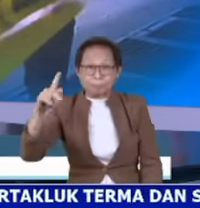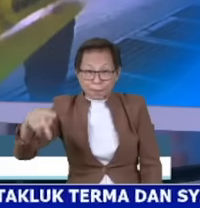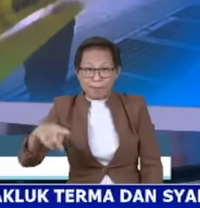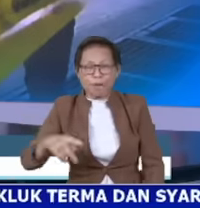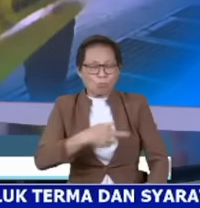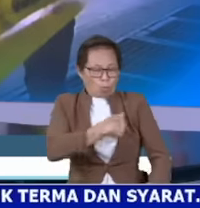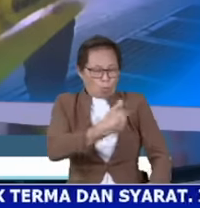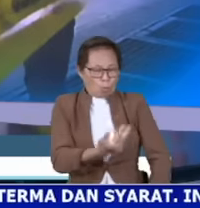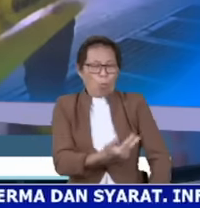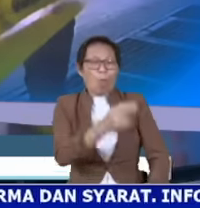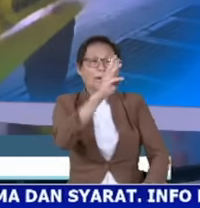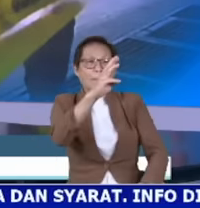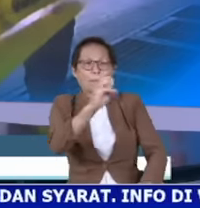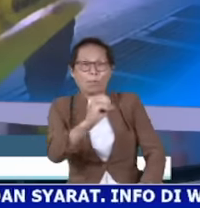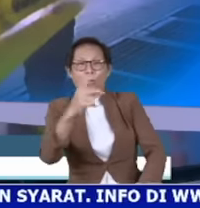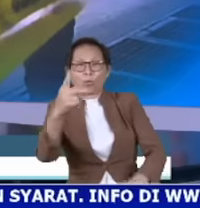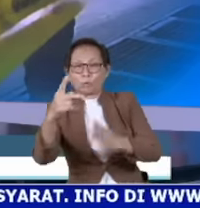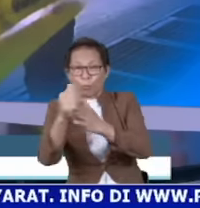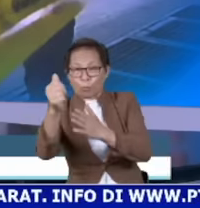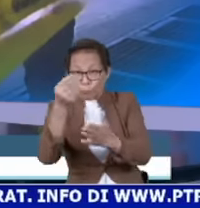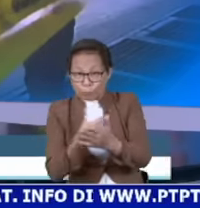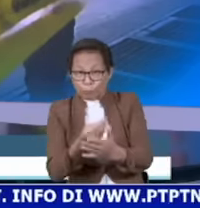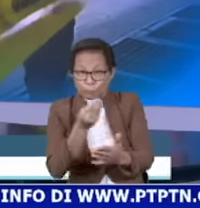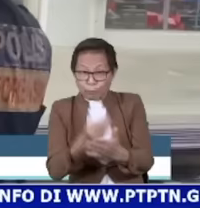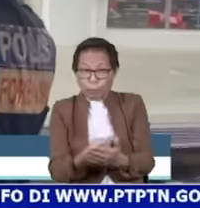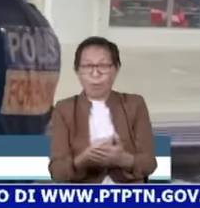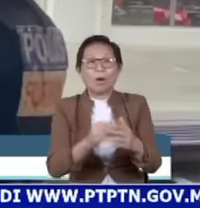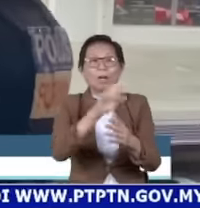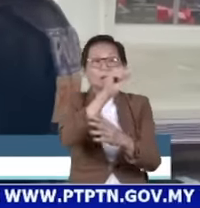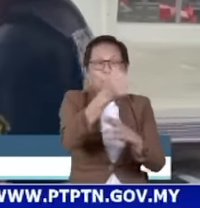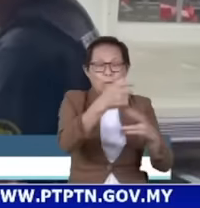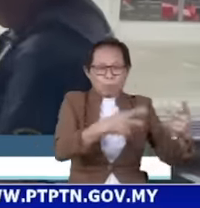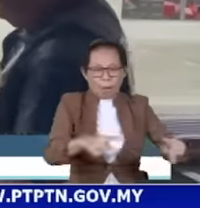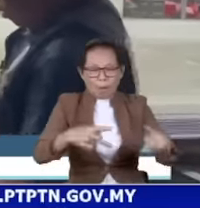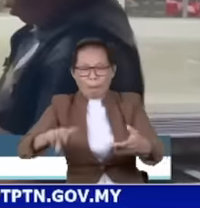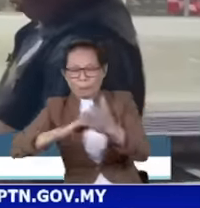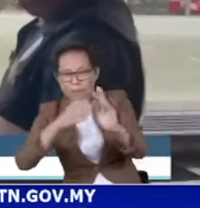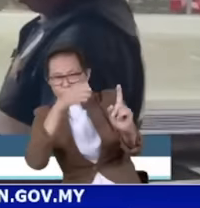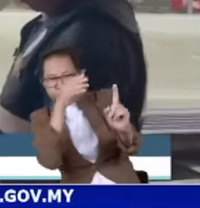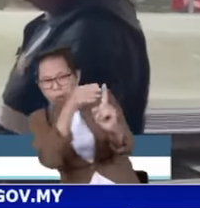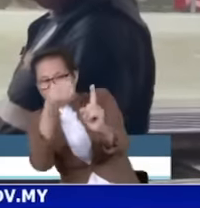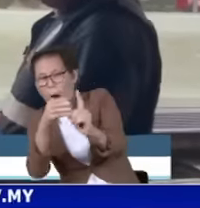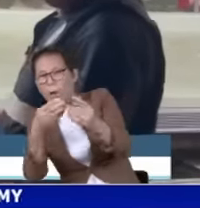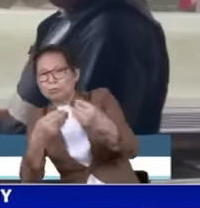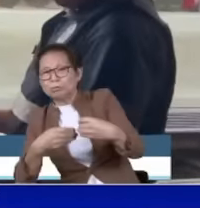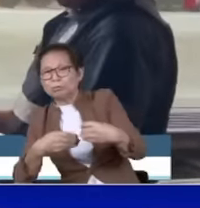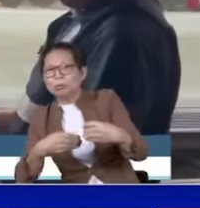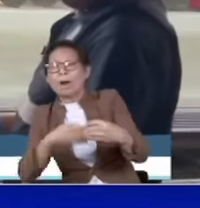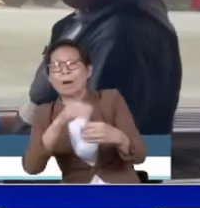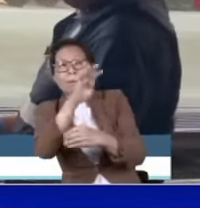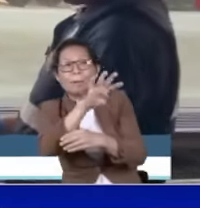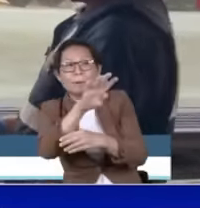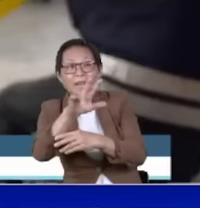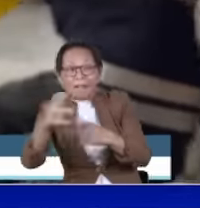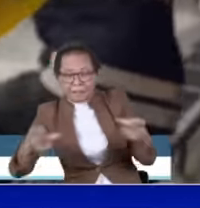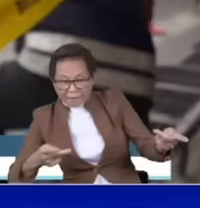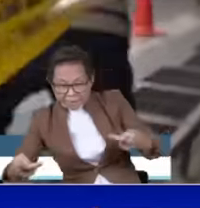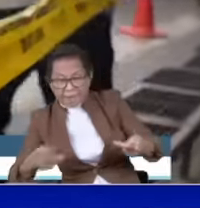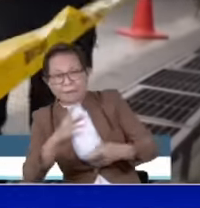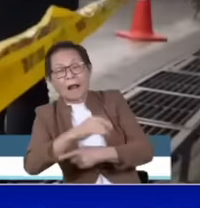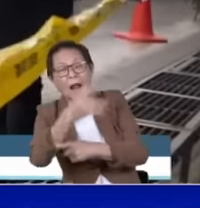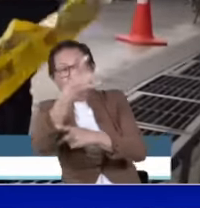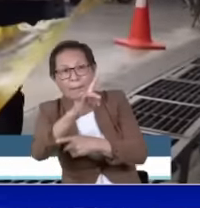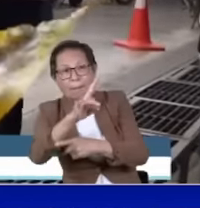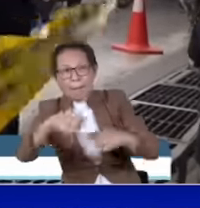sebanyak 60.000 setelah menjadi sasaran yang melibatkan 43 buah krate dan